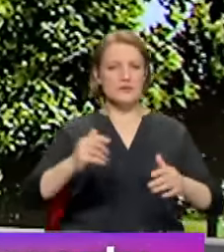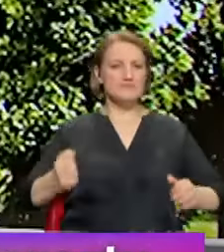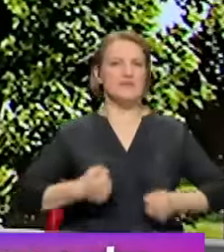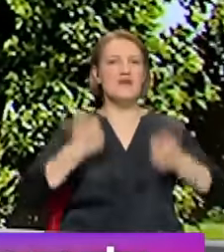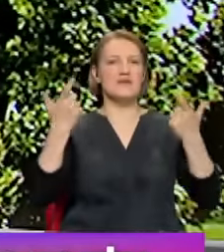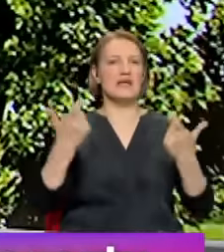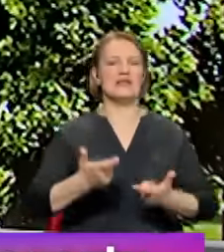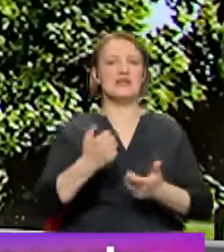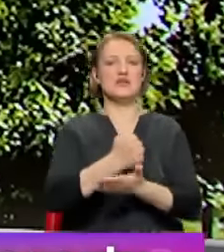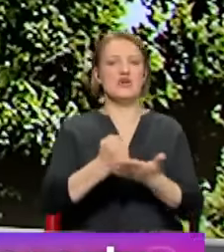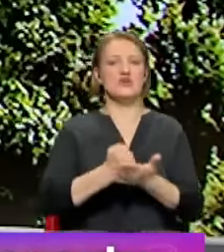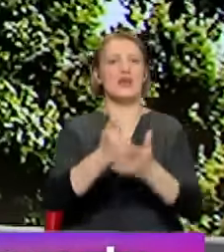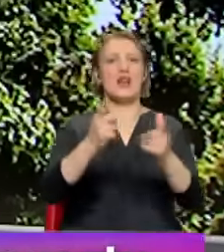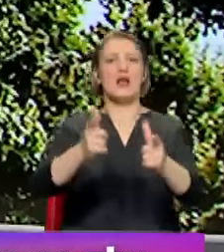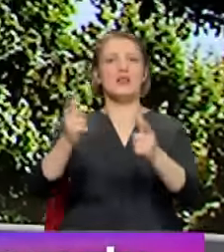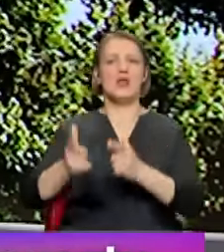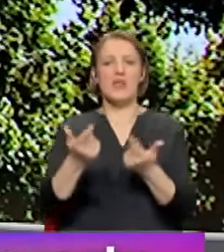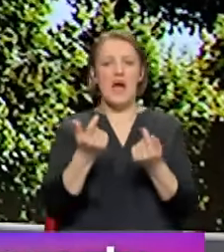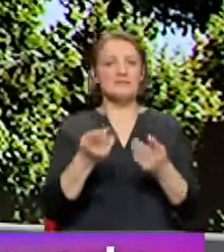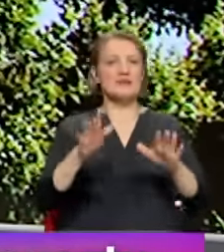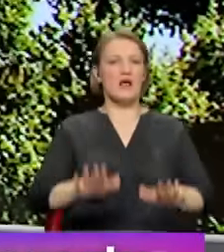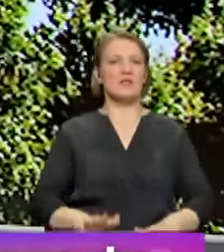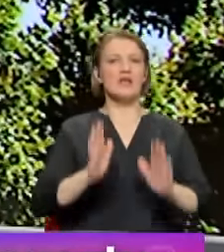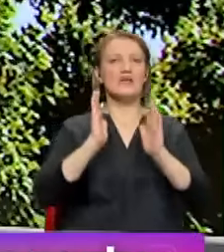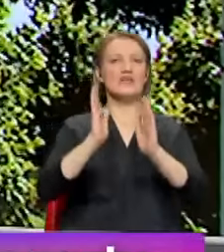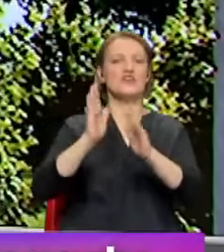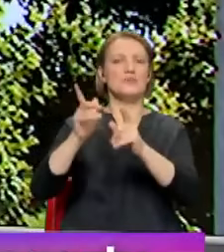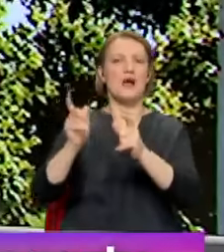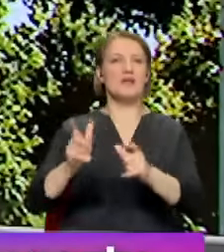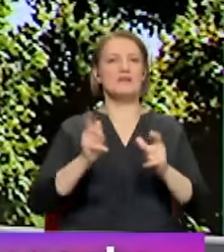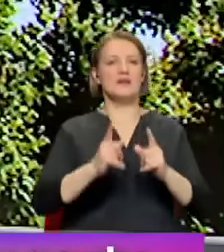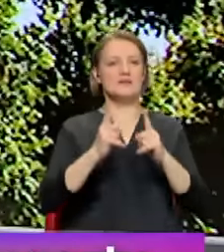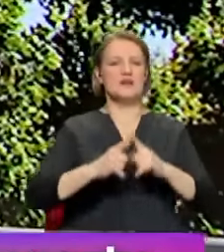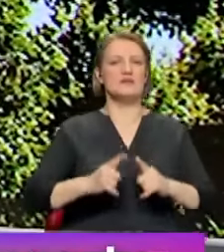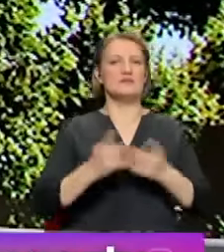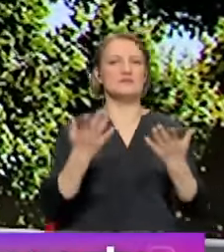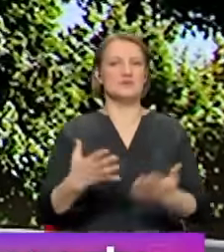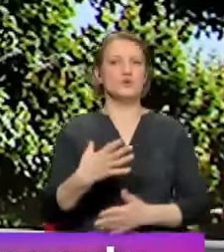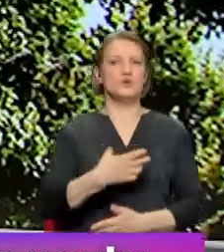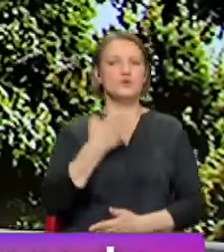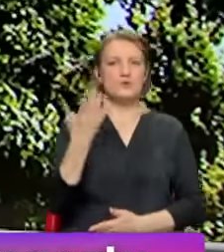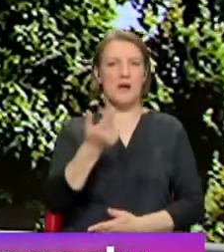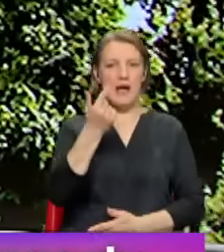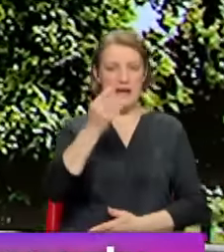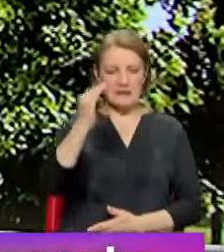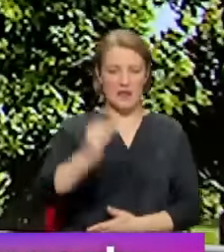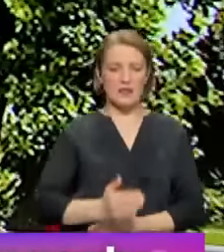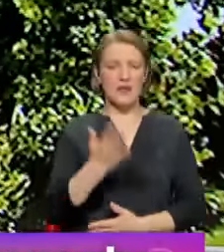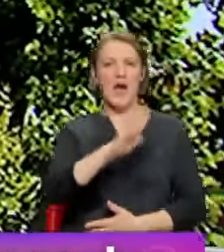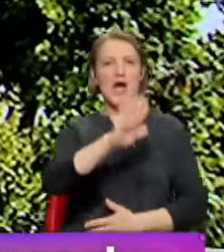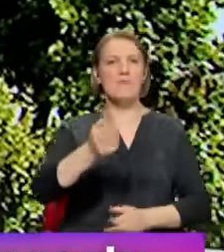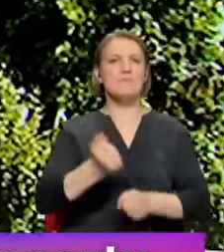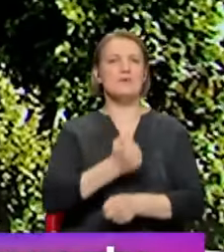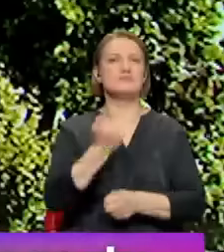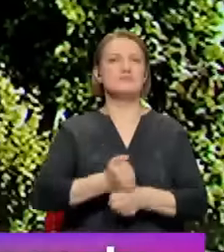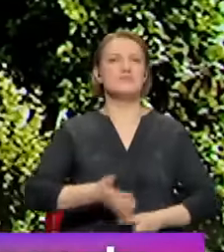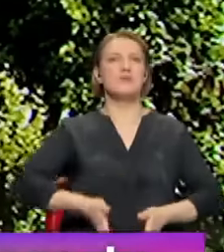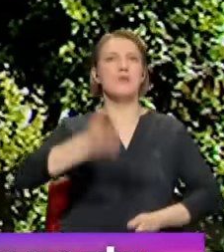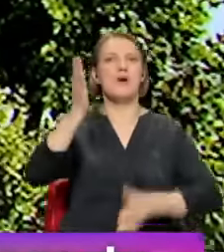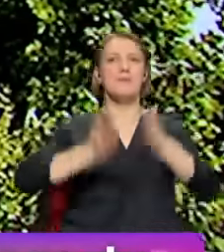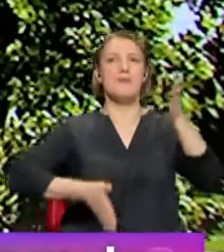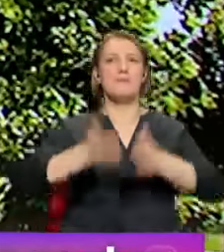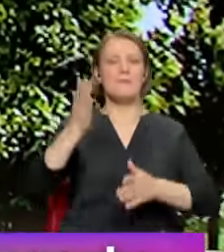megakentte yeşil alan, hani az kaldı gideceğimiz alanların sayısı maalesef azaldı. Her taraf beton. İşte